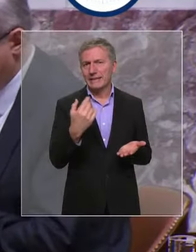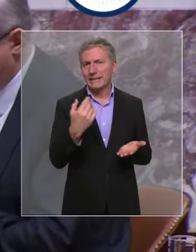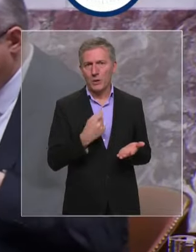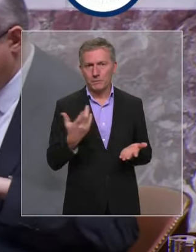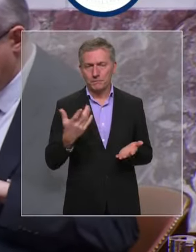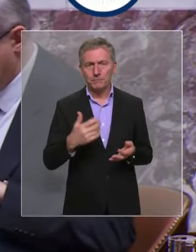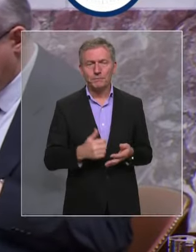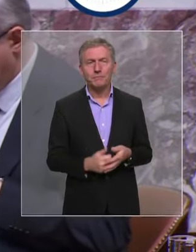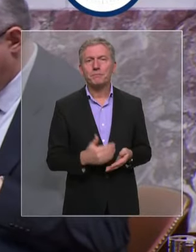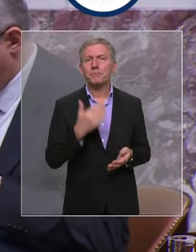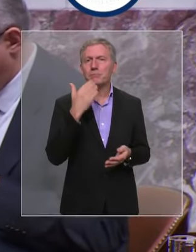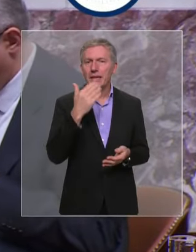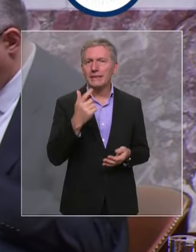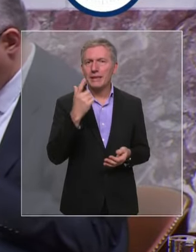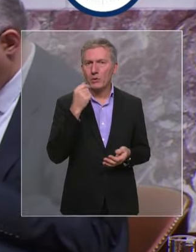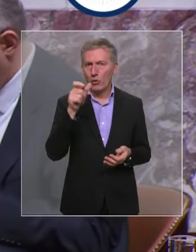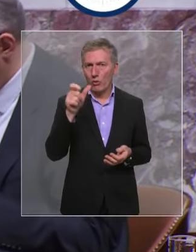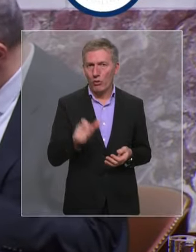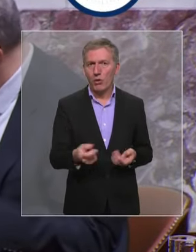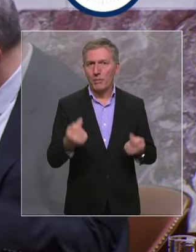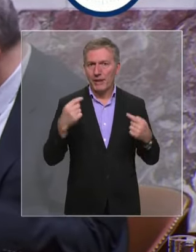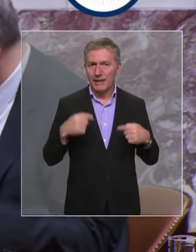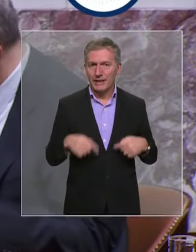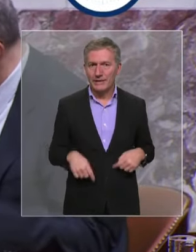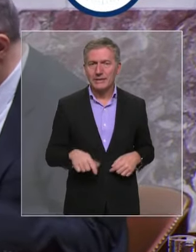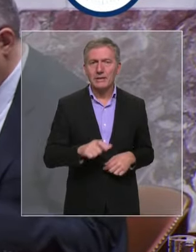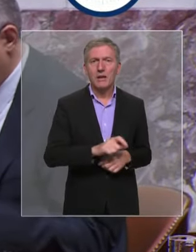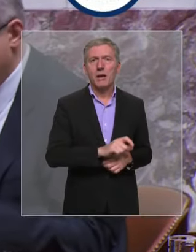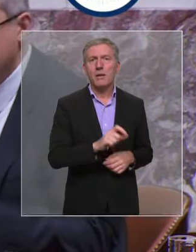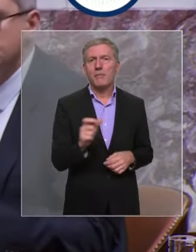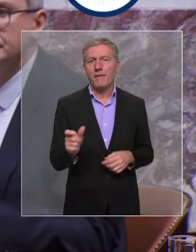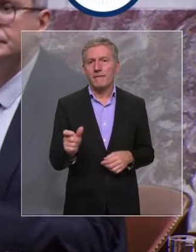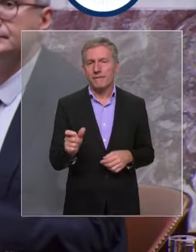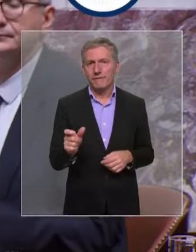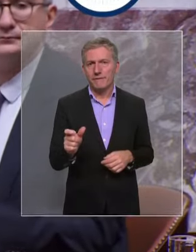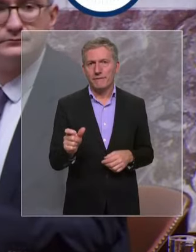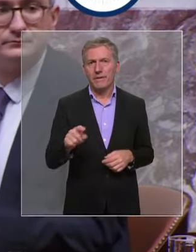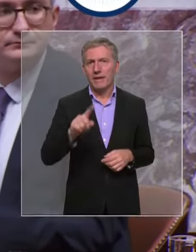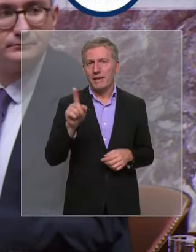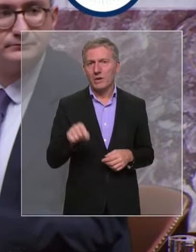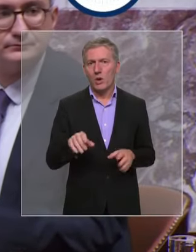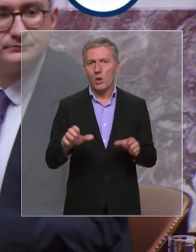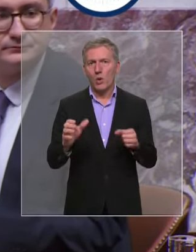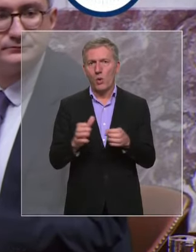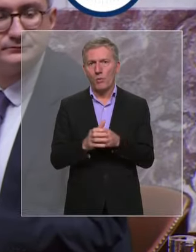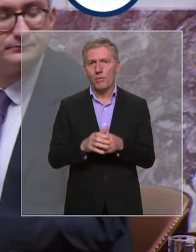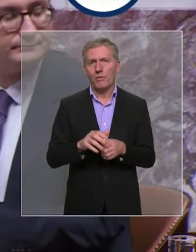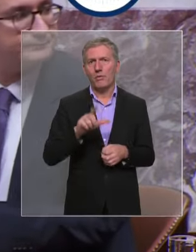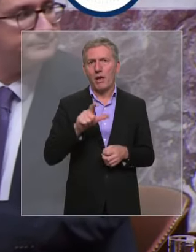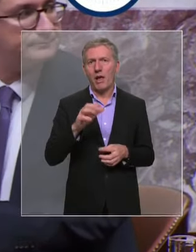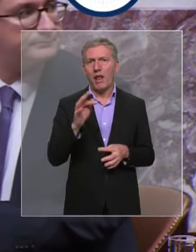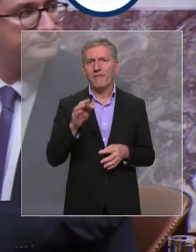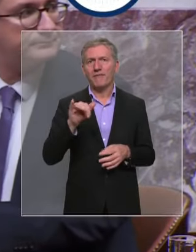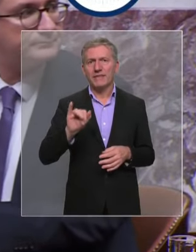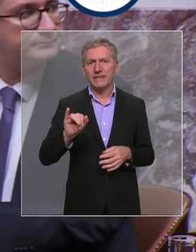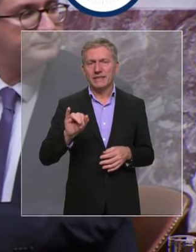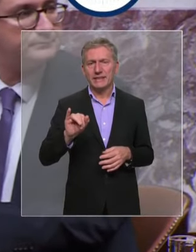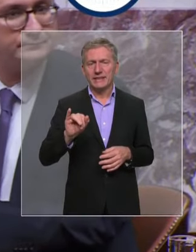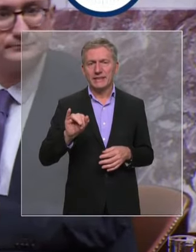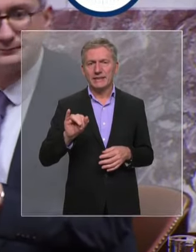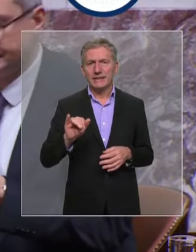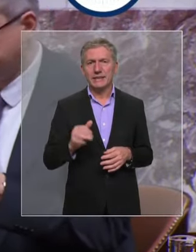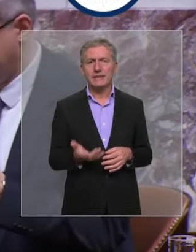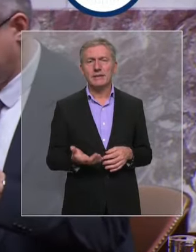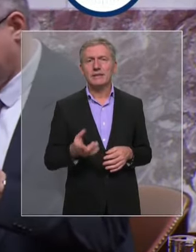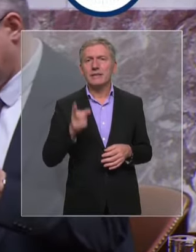Merci beaucoup, Monsieur le Ministre. La parole est à Monsieur Jérôme Le Gavre pour le groupe La France Insoumise. Madame